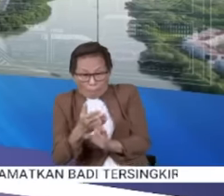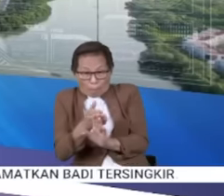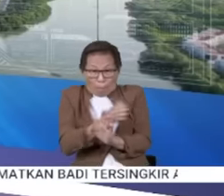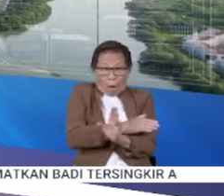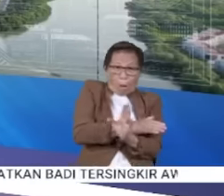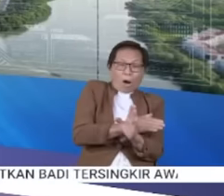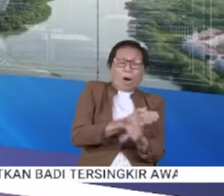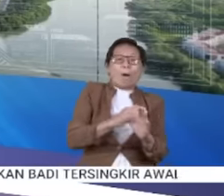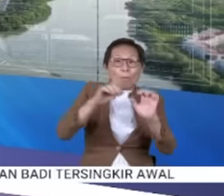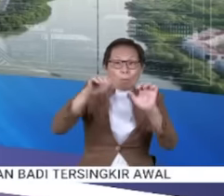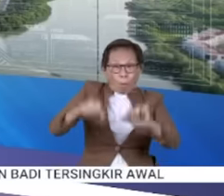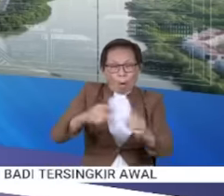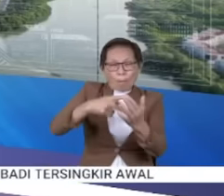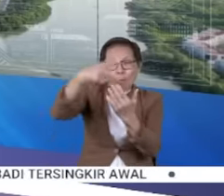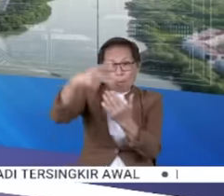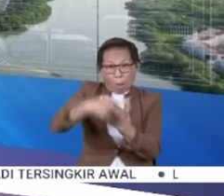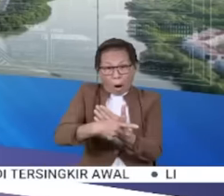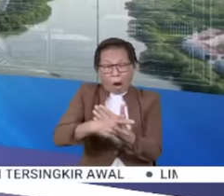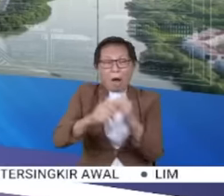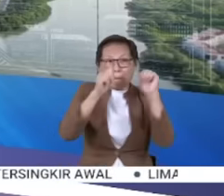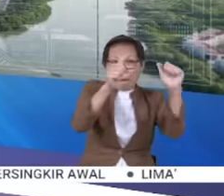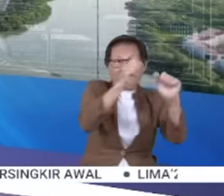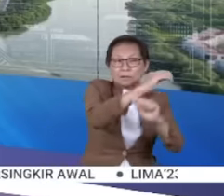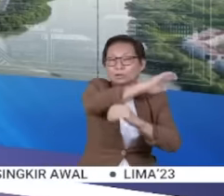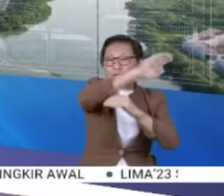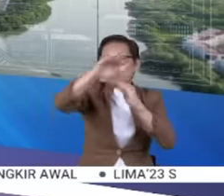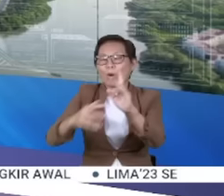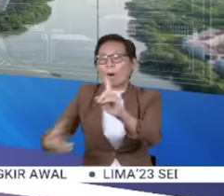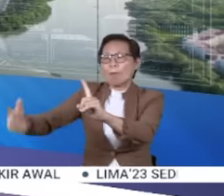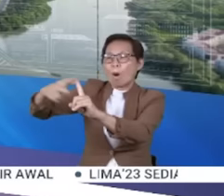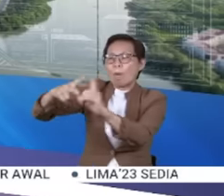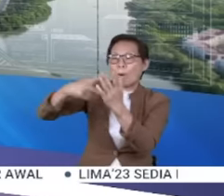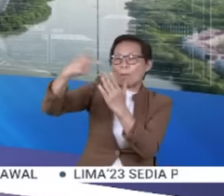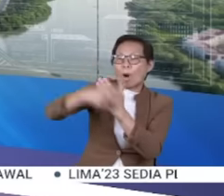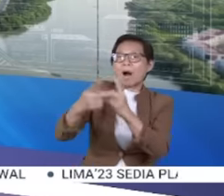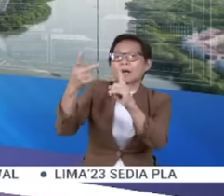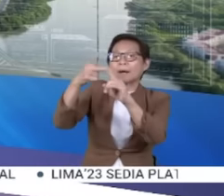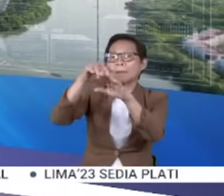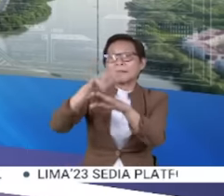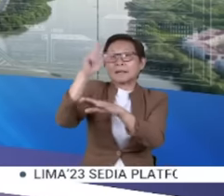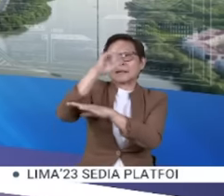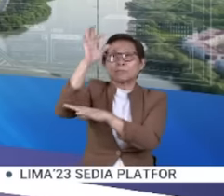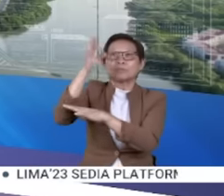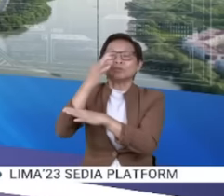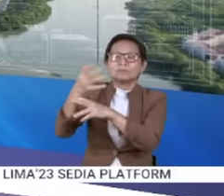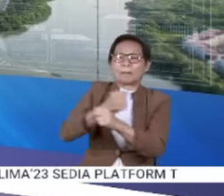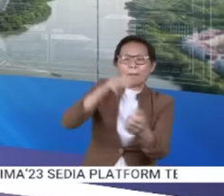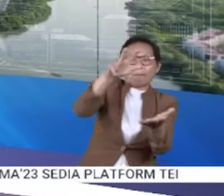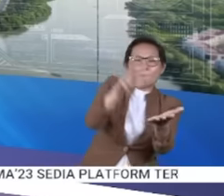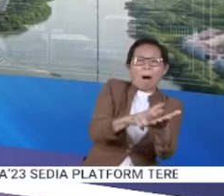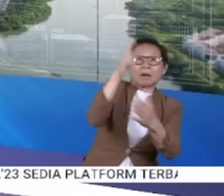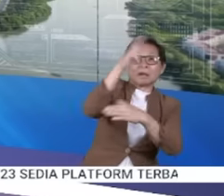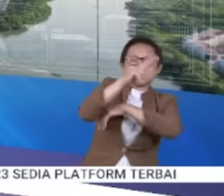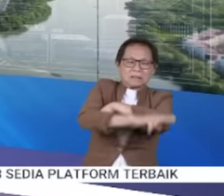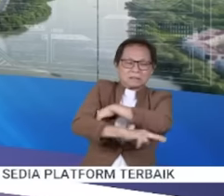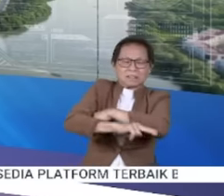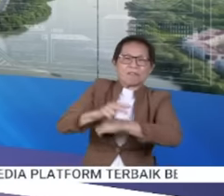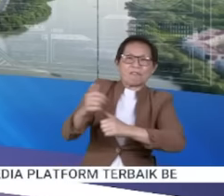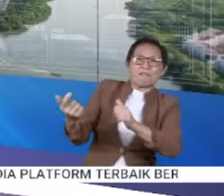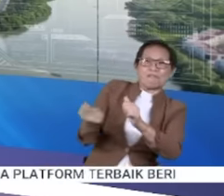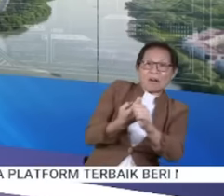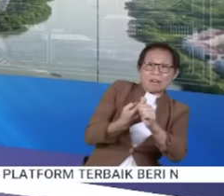sesuatu Project adalah tinggi dan semua permohonan Project kepada kerajaan Negeri terlebih dahulu